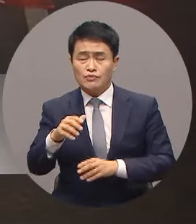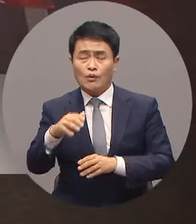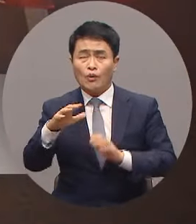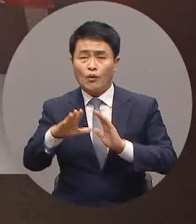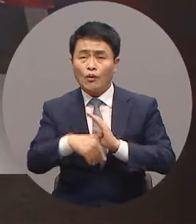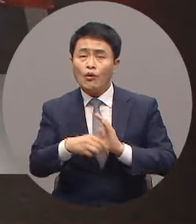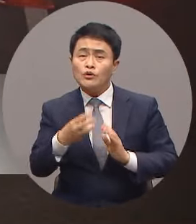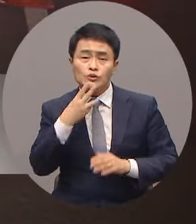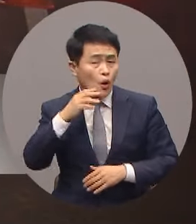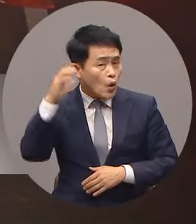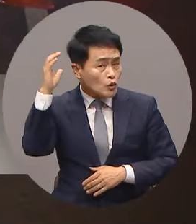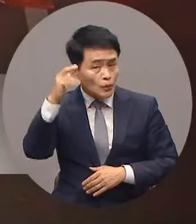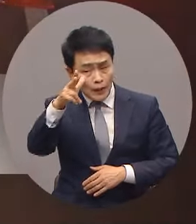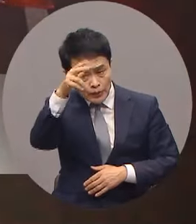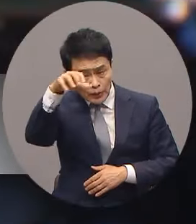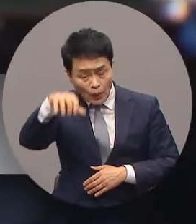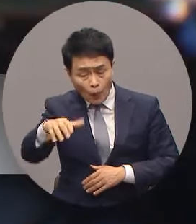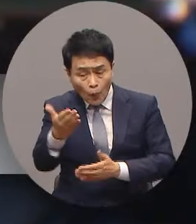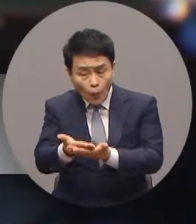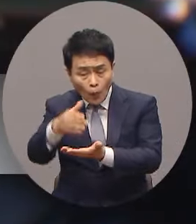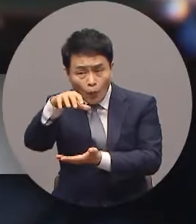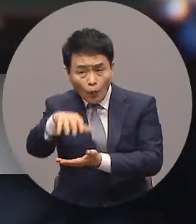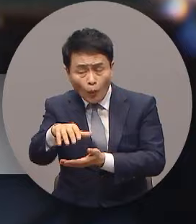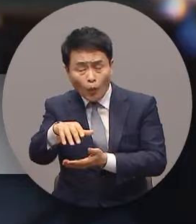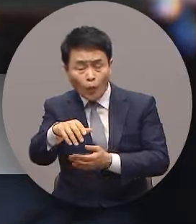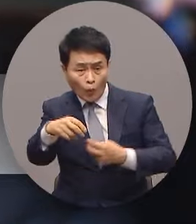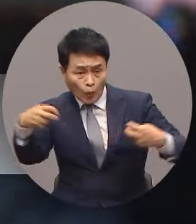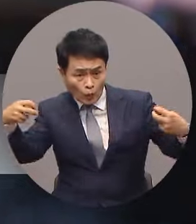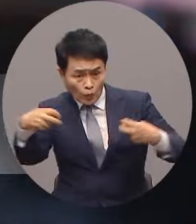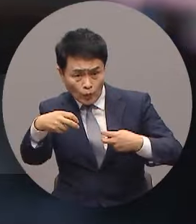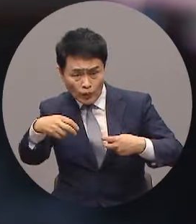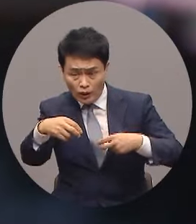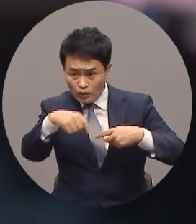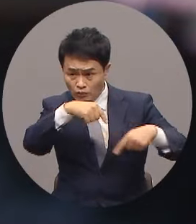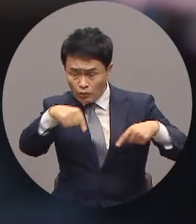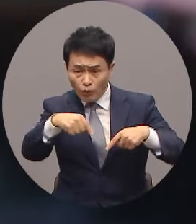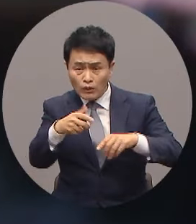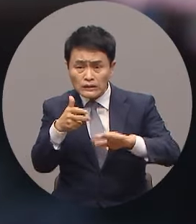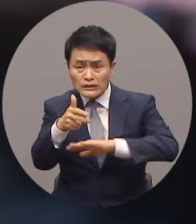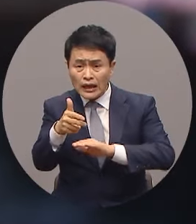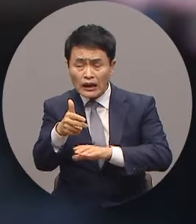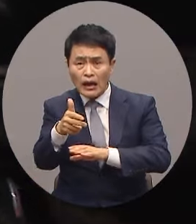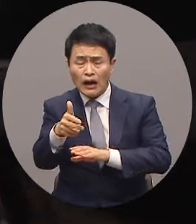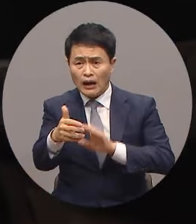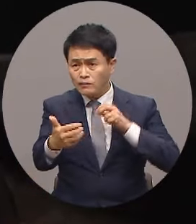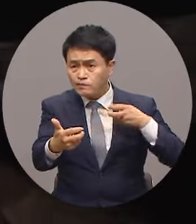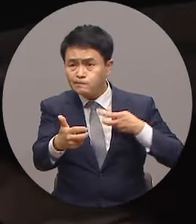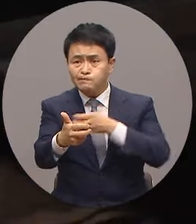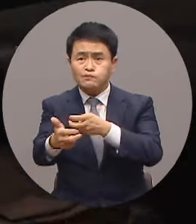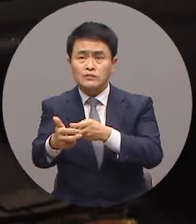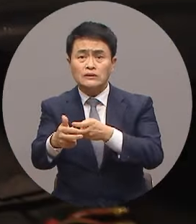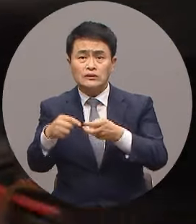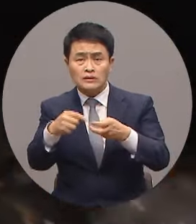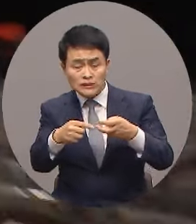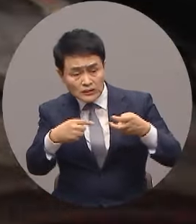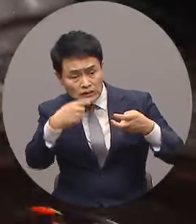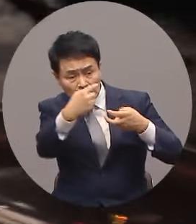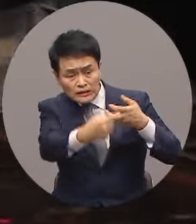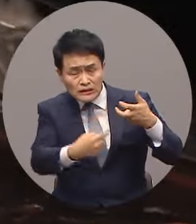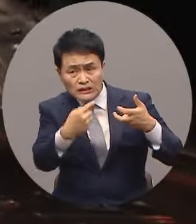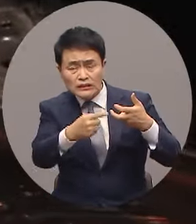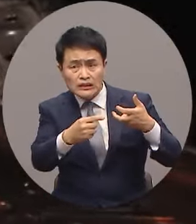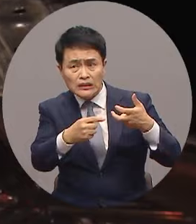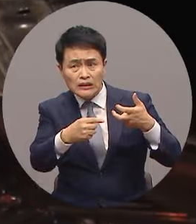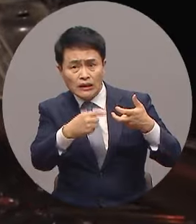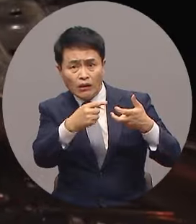영등포 경찰서 앞 공사 현장에 서 있던 도로 통제용 차량을 들이받았습니다. 예, 사고 충격으로 차량은 이렇게 내부가